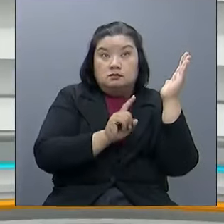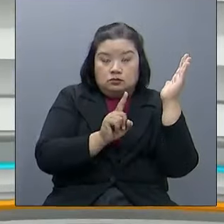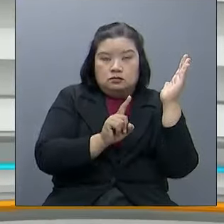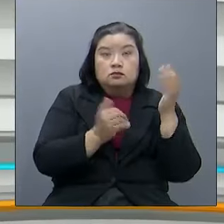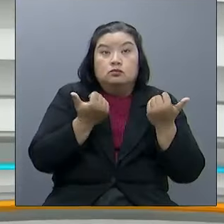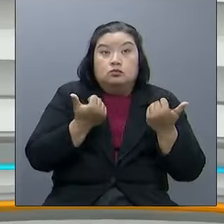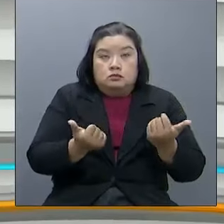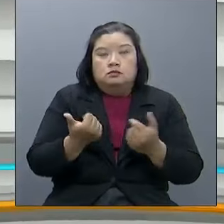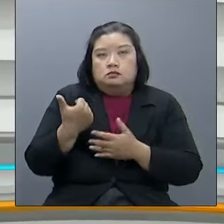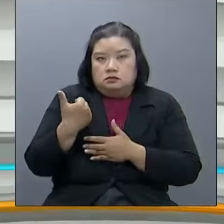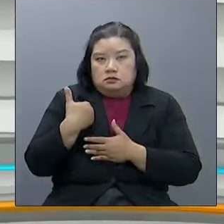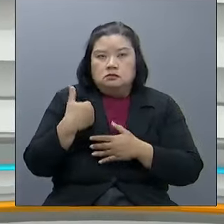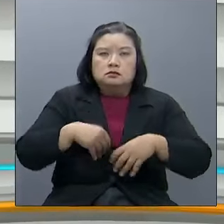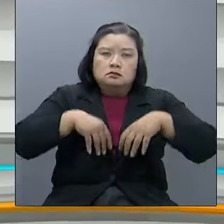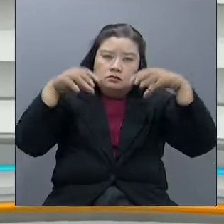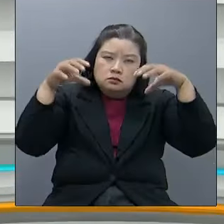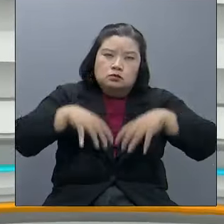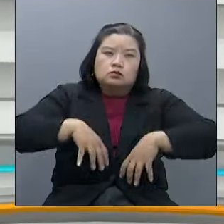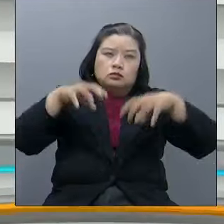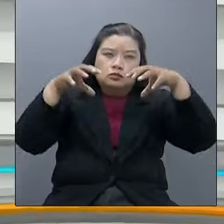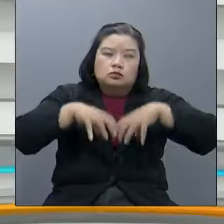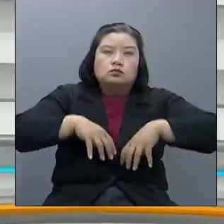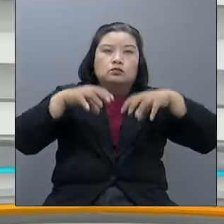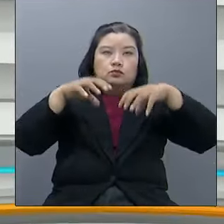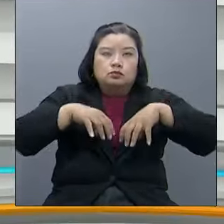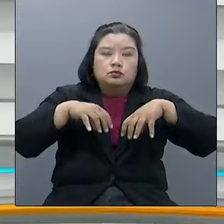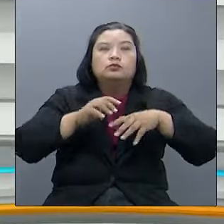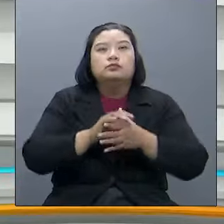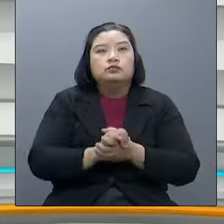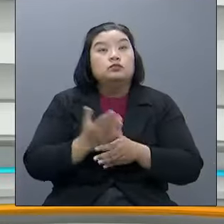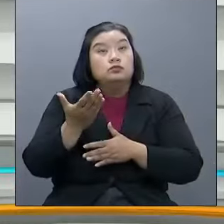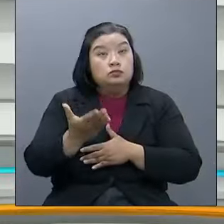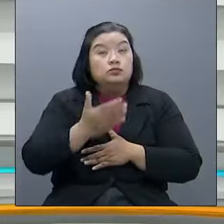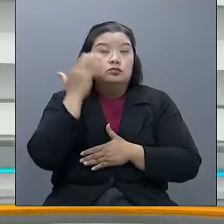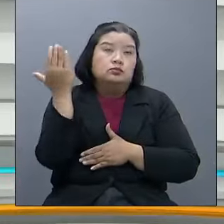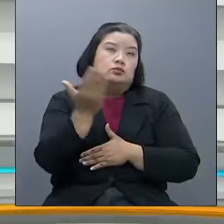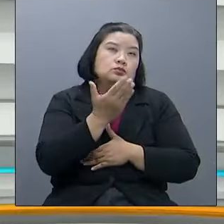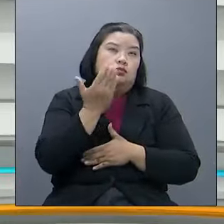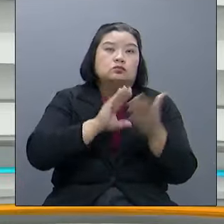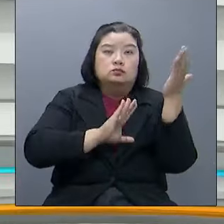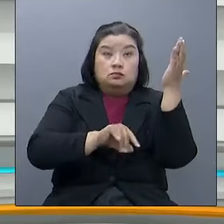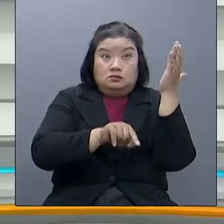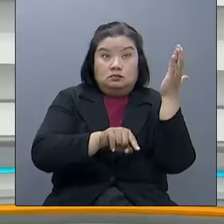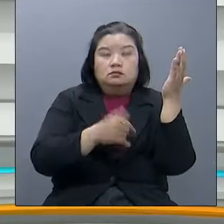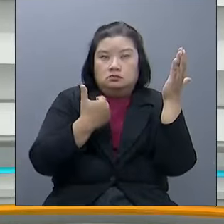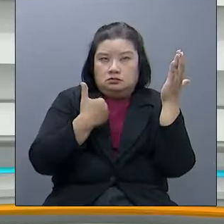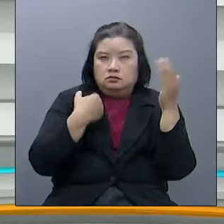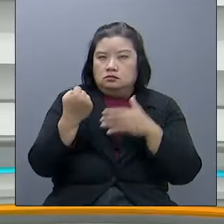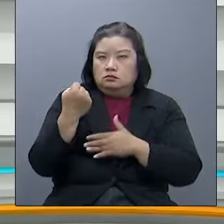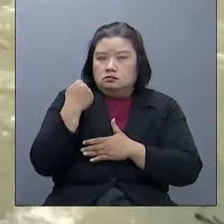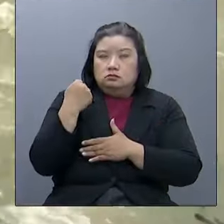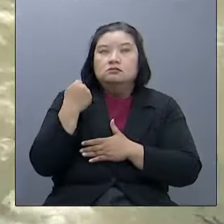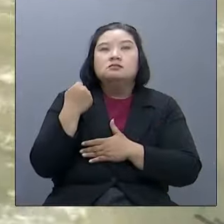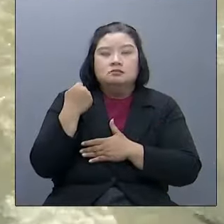นี้ก็ยังคงมีฝนตกหนักถึงหนักมากเกิดขึ้นได้บางแห่งนะคะเนื่องจากว่ากระแสลมมรสุมตอนออกเฉียงเหนือซึ่งยังคงมีกำลังที่ค่อนข้างแร